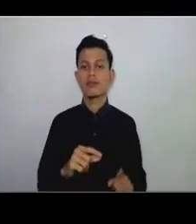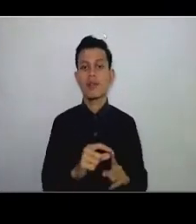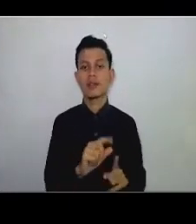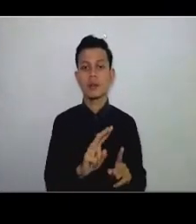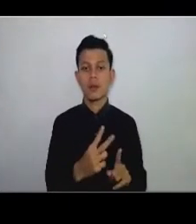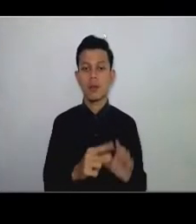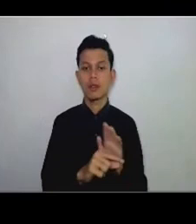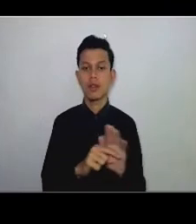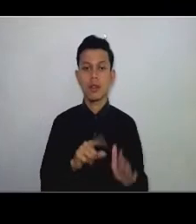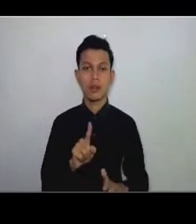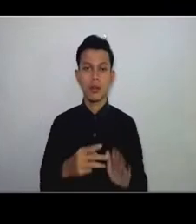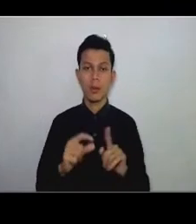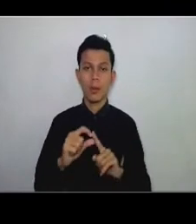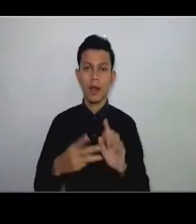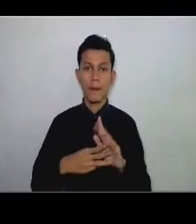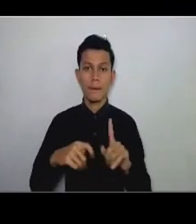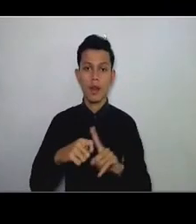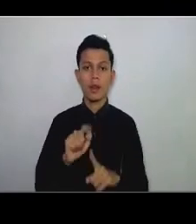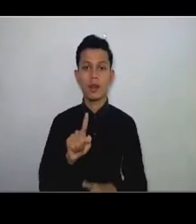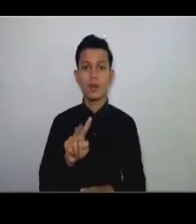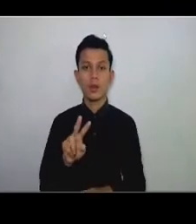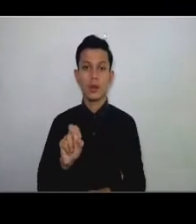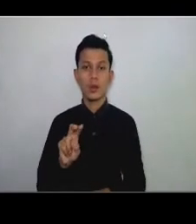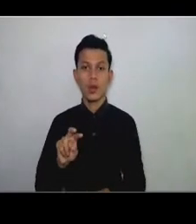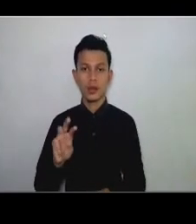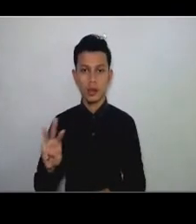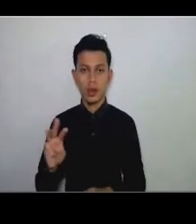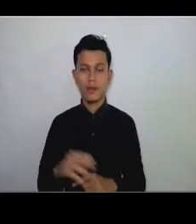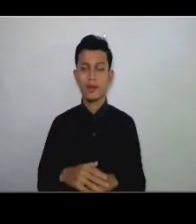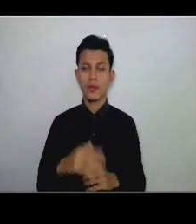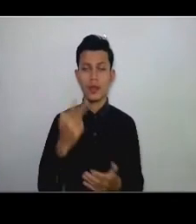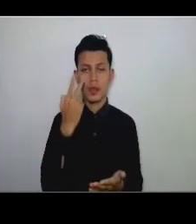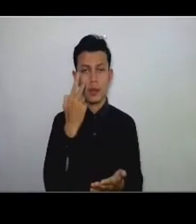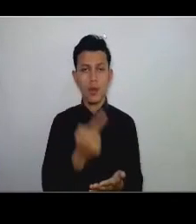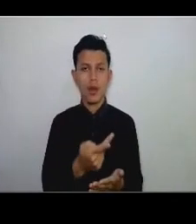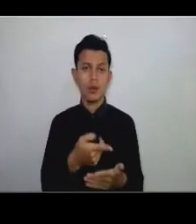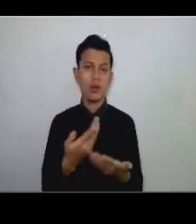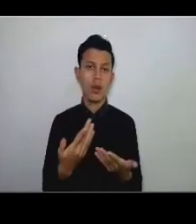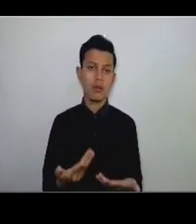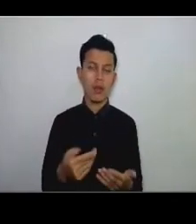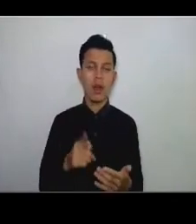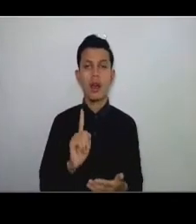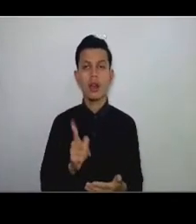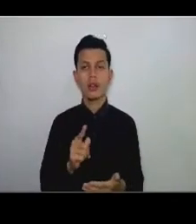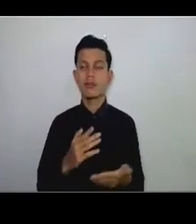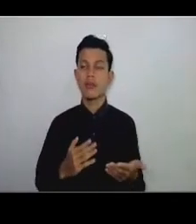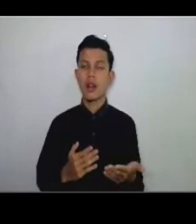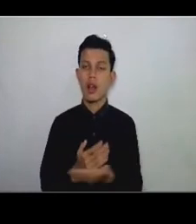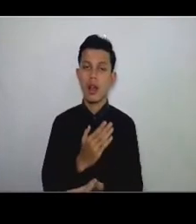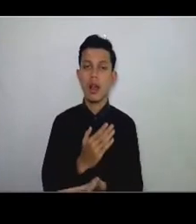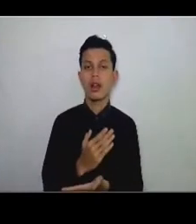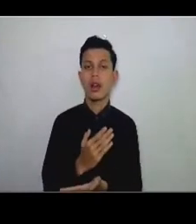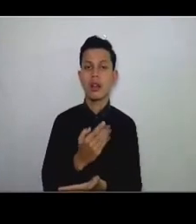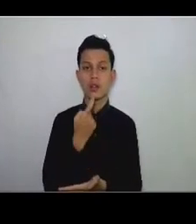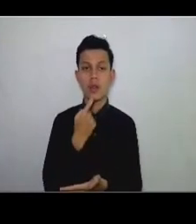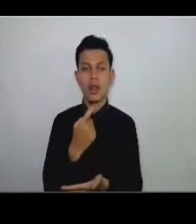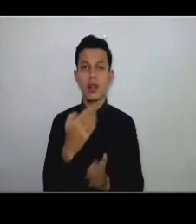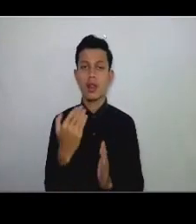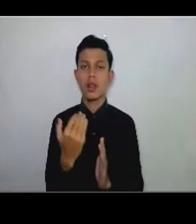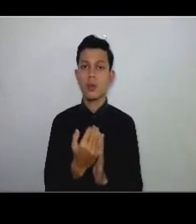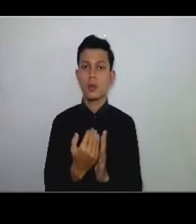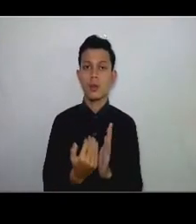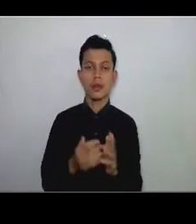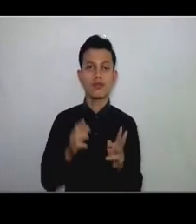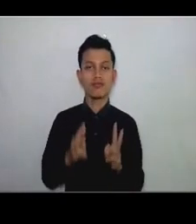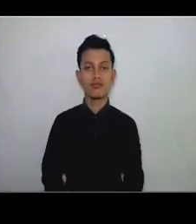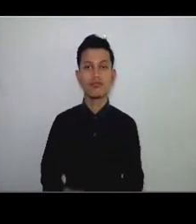PMK 1 2003 sementara yang disebut temuan adalah dugaan adanya pelanggaran terhadap ketentuan kode etik dan